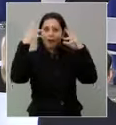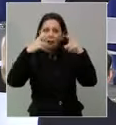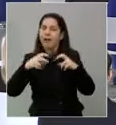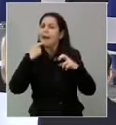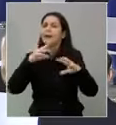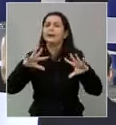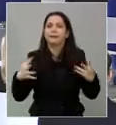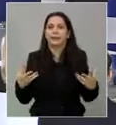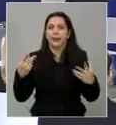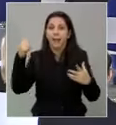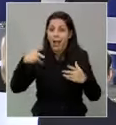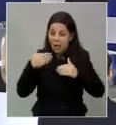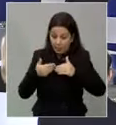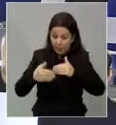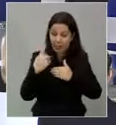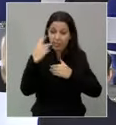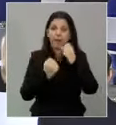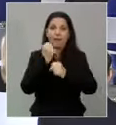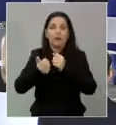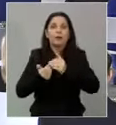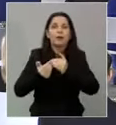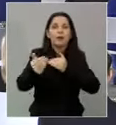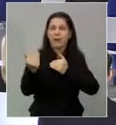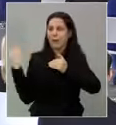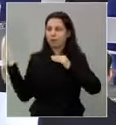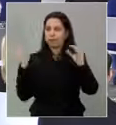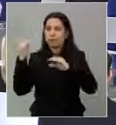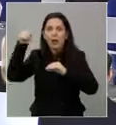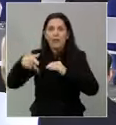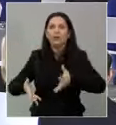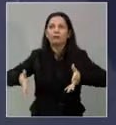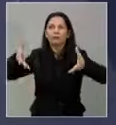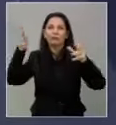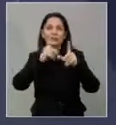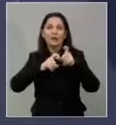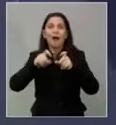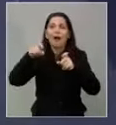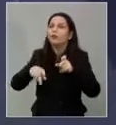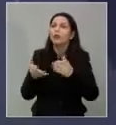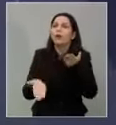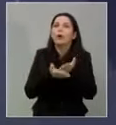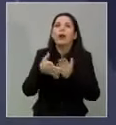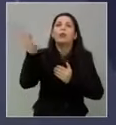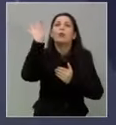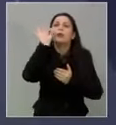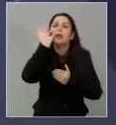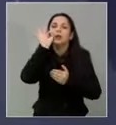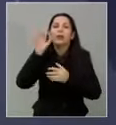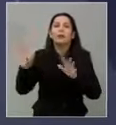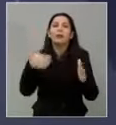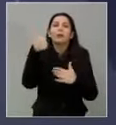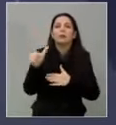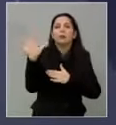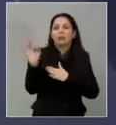χρόνια θα συνεισφέρει στην πόλη της Θεσσαλονίκης, άμεσα και έμεσα, περισσότερα από 650